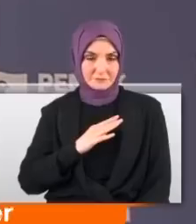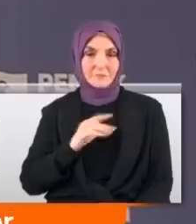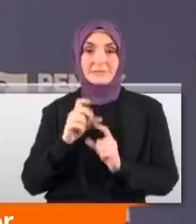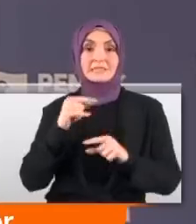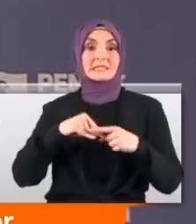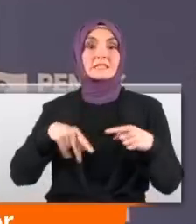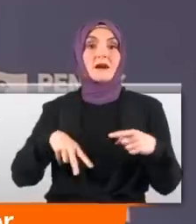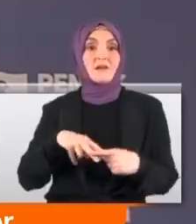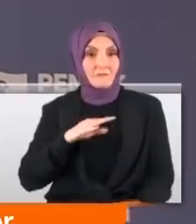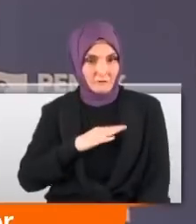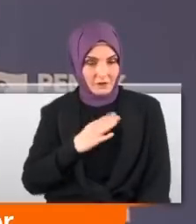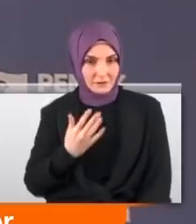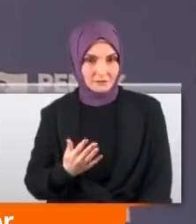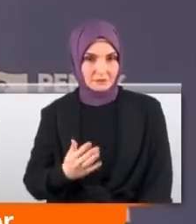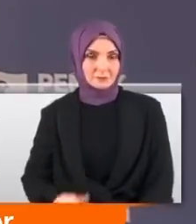SİHA'larımız var mı?